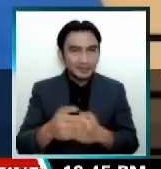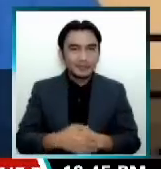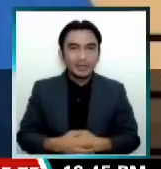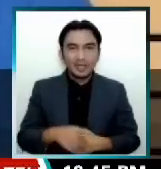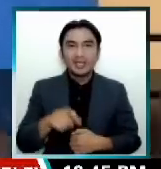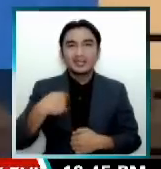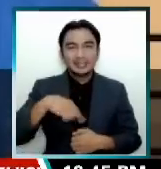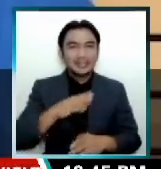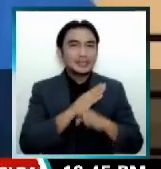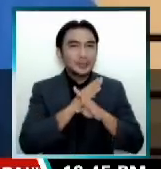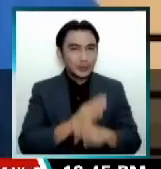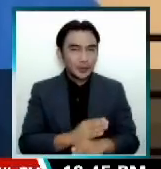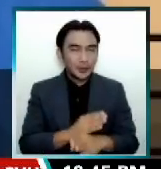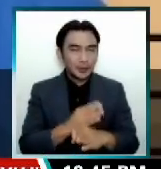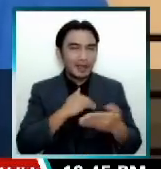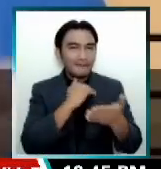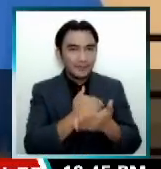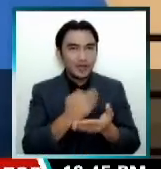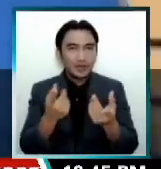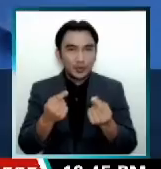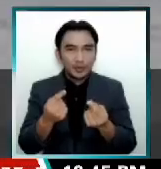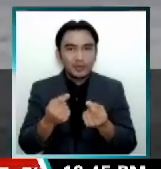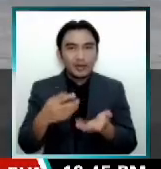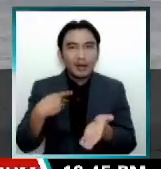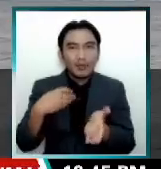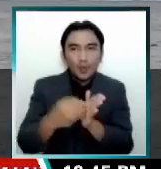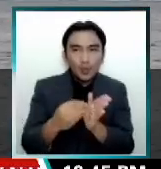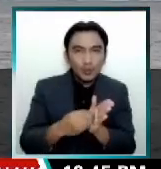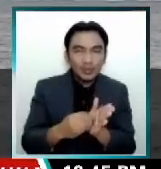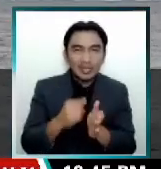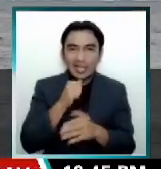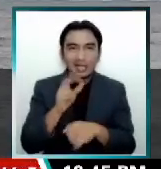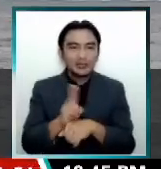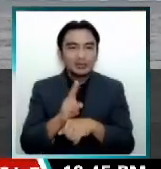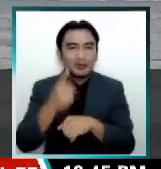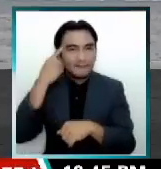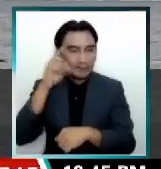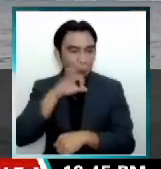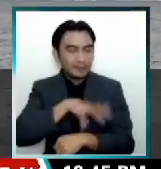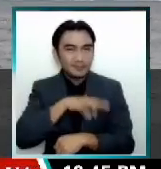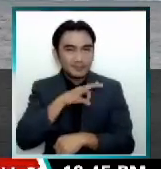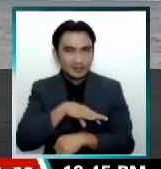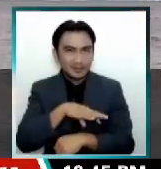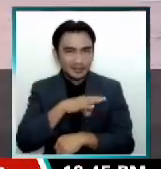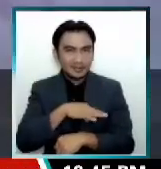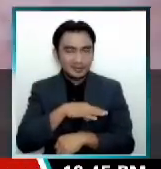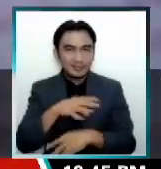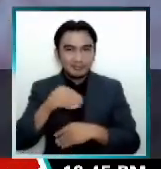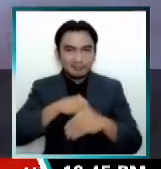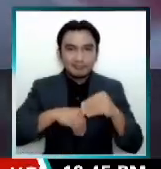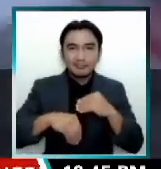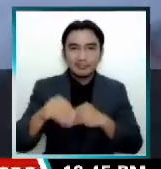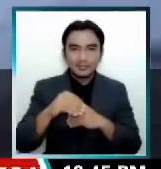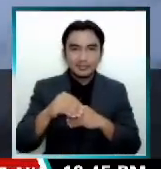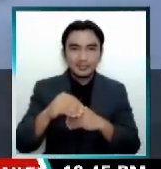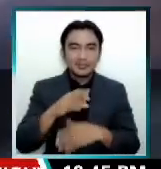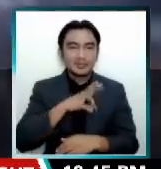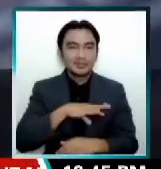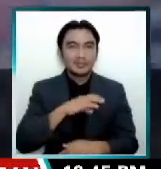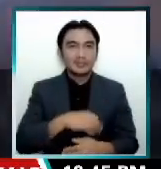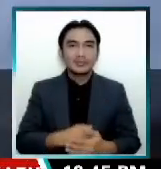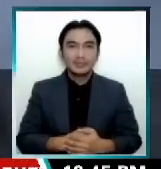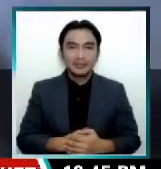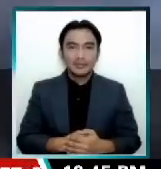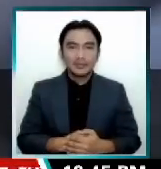tayo para sa isang bagay na hindi kumikita. Yung itinuturing daw na once a luxury needs, maaari pa naman itong